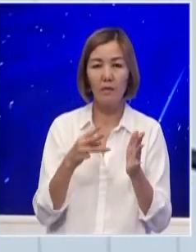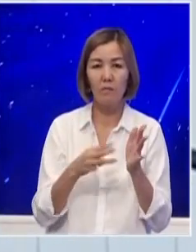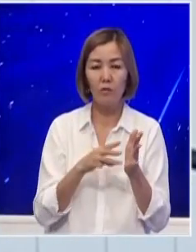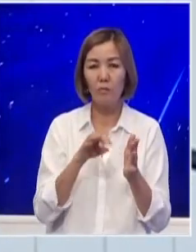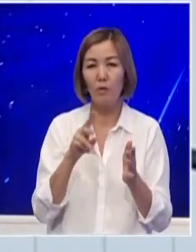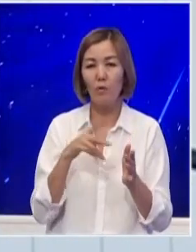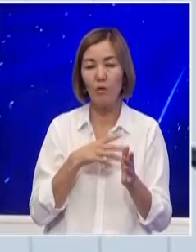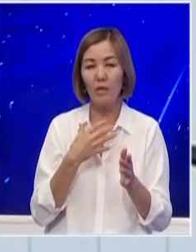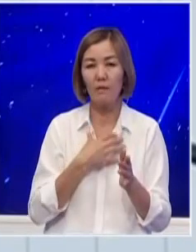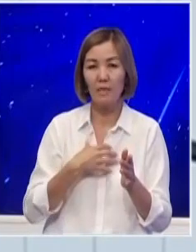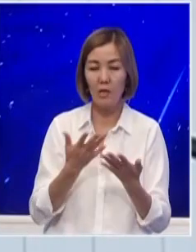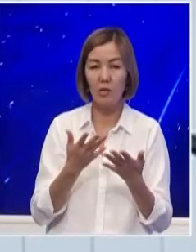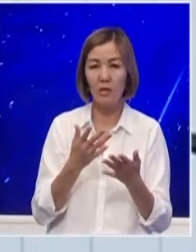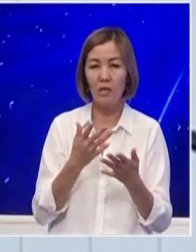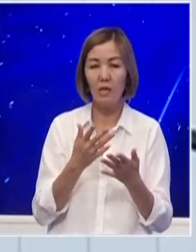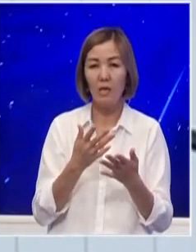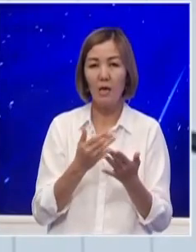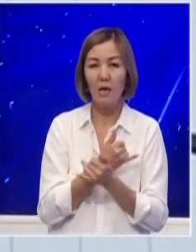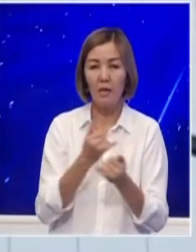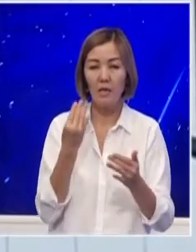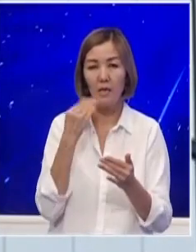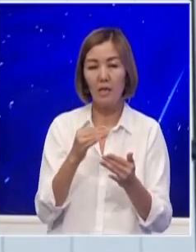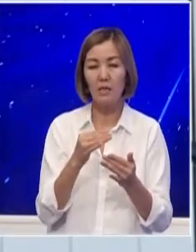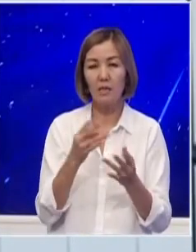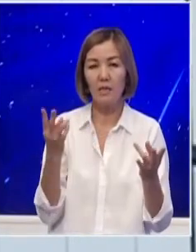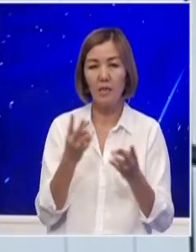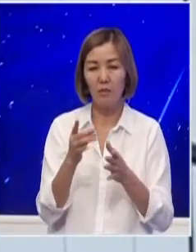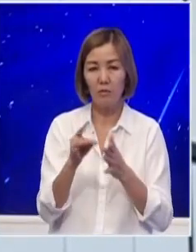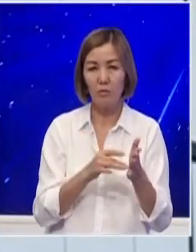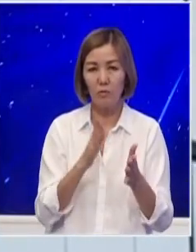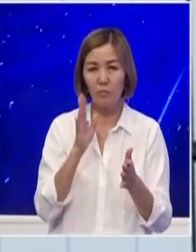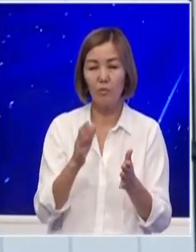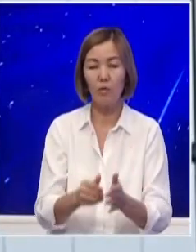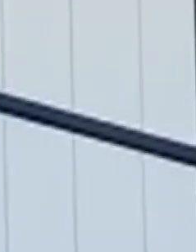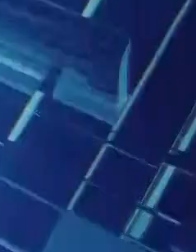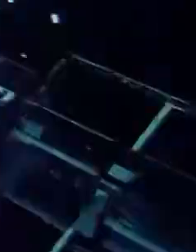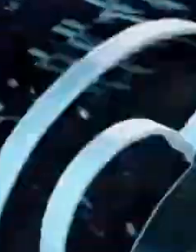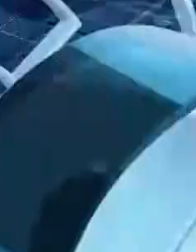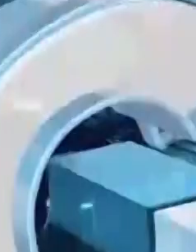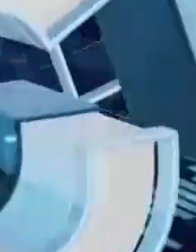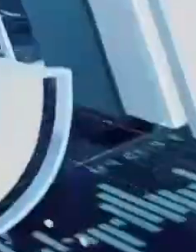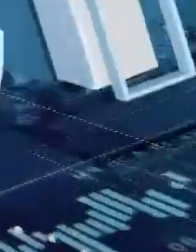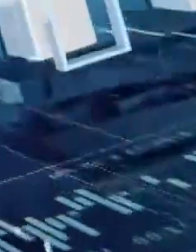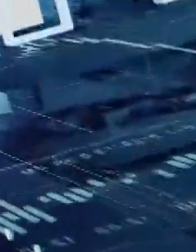тенге. Это значит, что пациентам будет оказана качественная неотложная помощь.